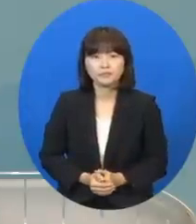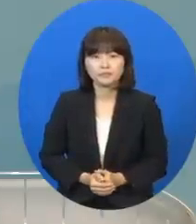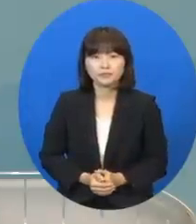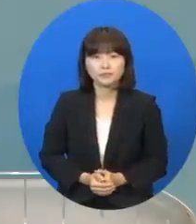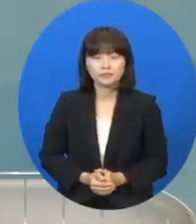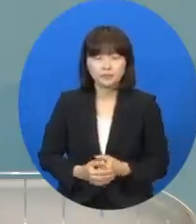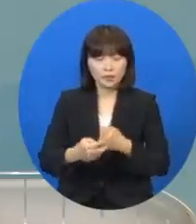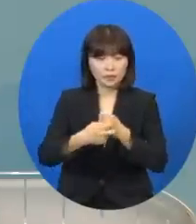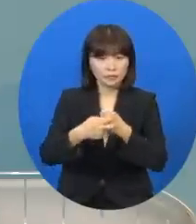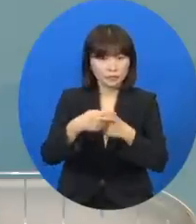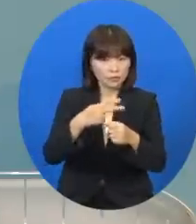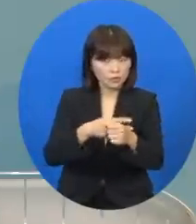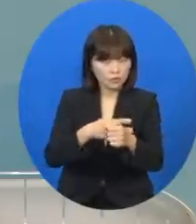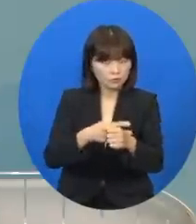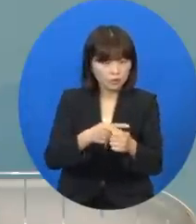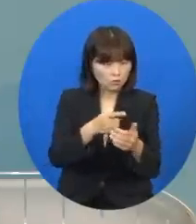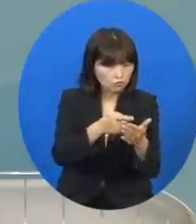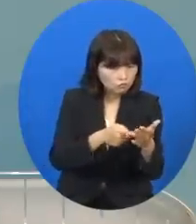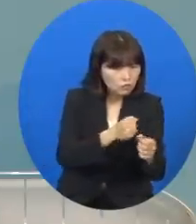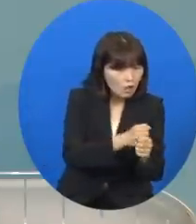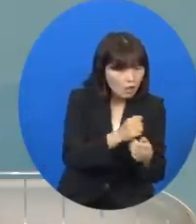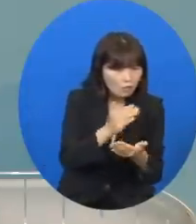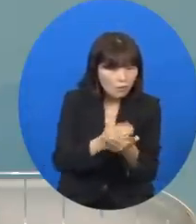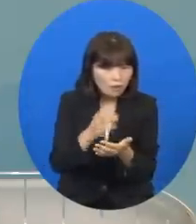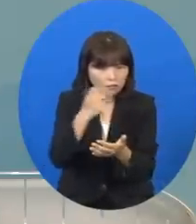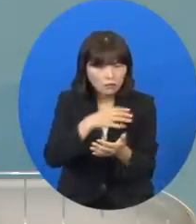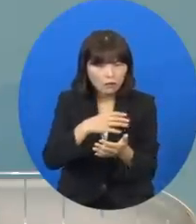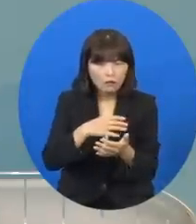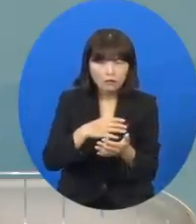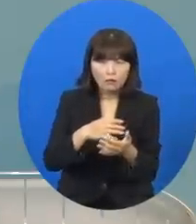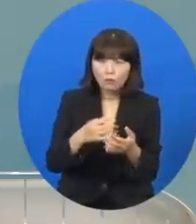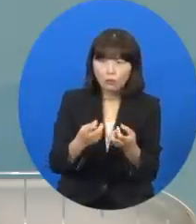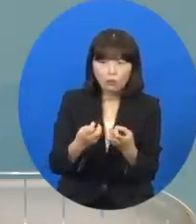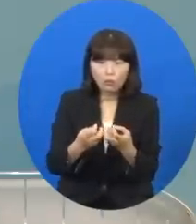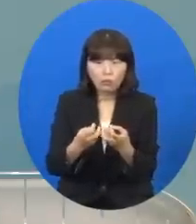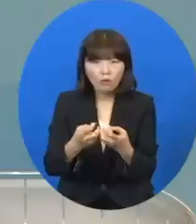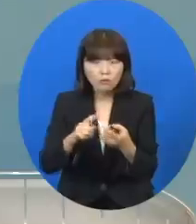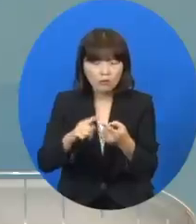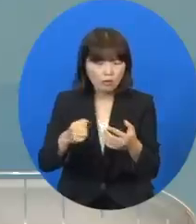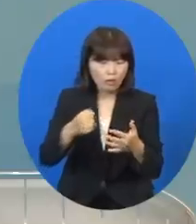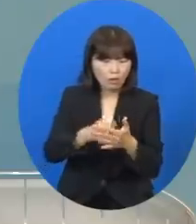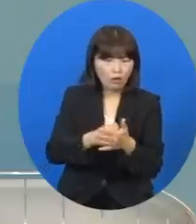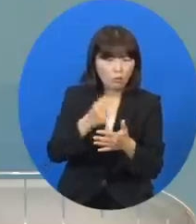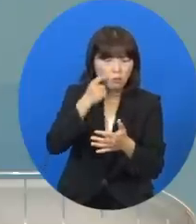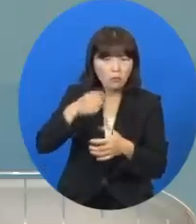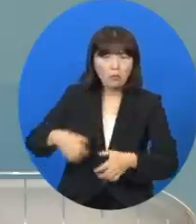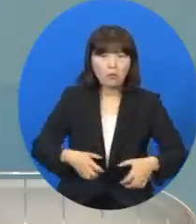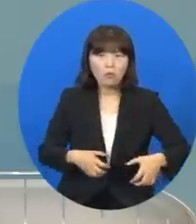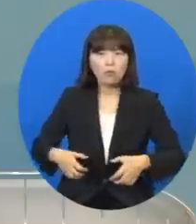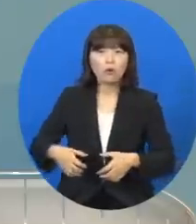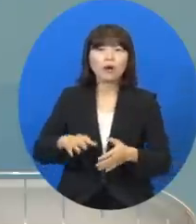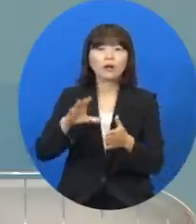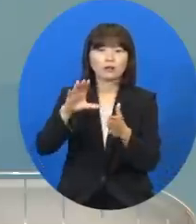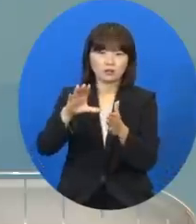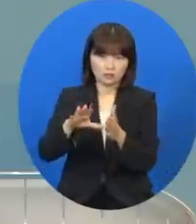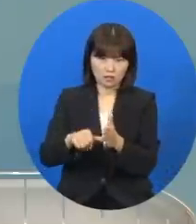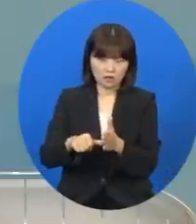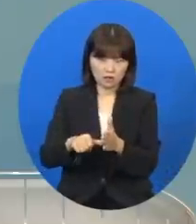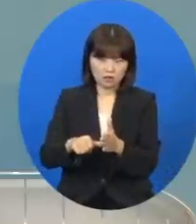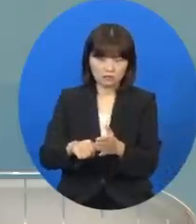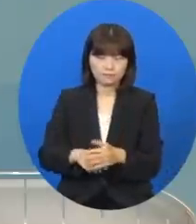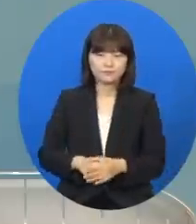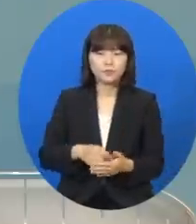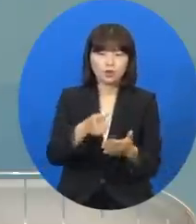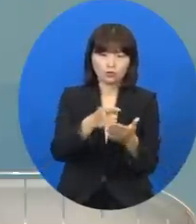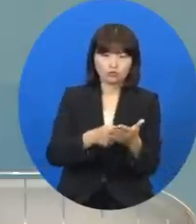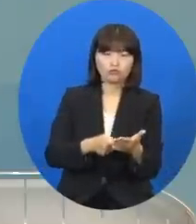의료진들이 수술을 해야 될지 그냥 내버려 둬야 될지 결정을 못하고 난감해할 때 수술합시다.